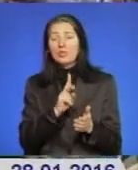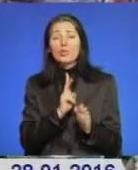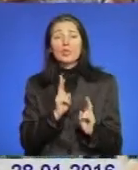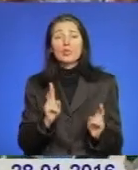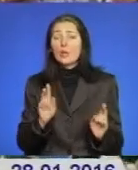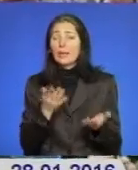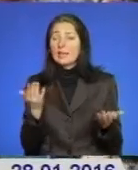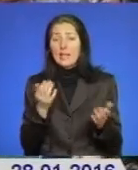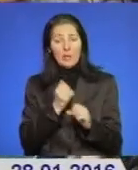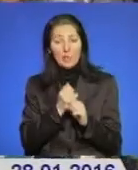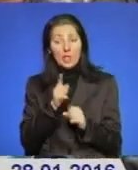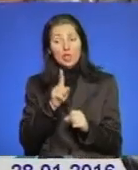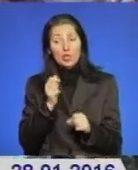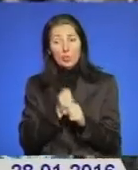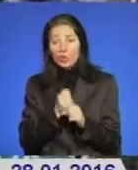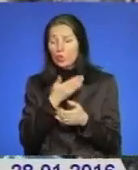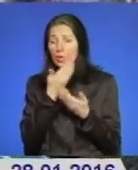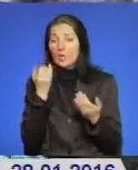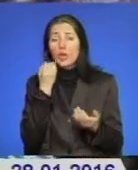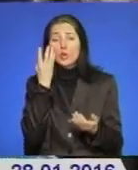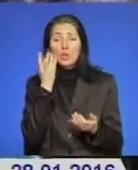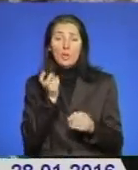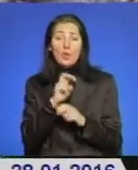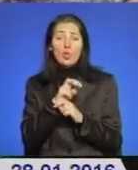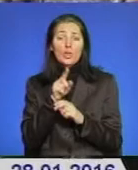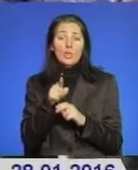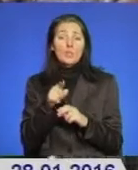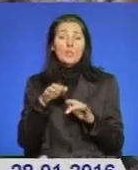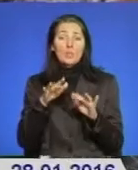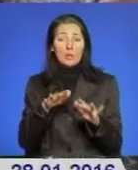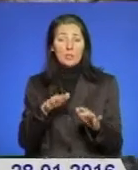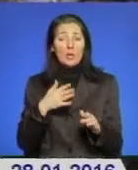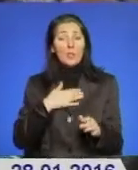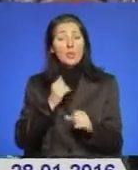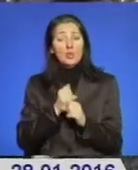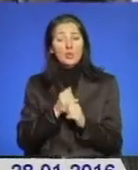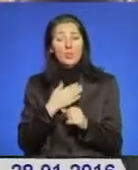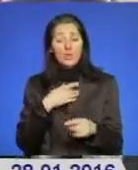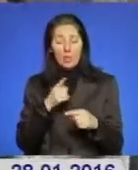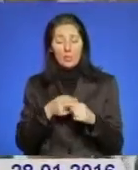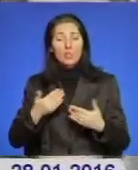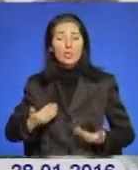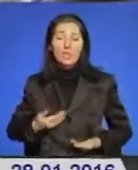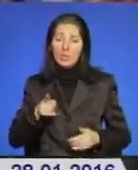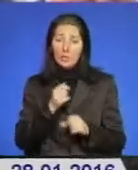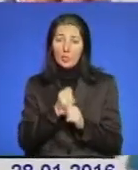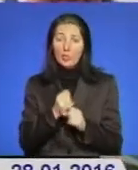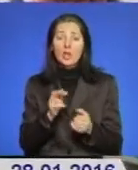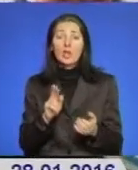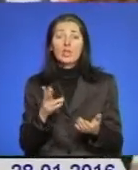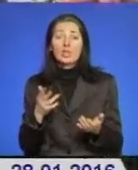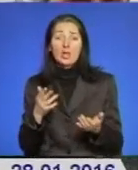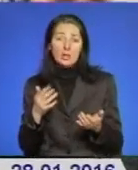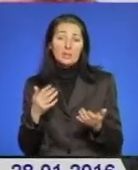працює. А ті, що працюють, вони не мають коли йти на ті. Бо ми працюємо. Я півжиття там проробила. Як же ж я піду на